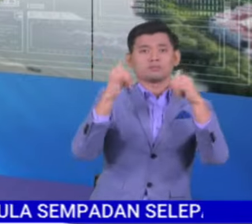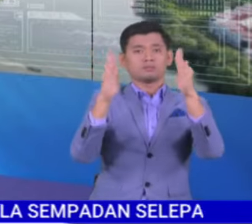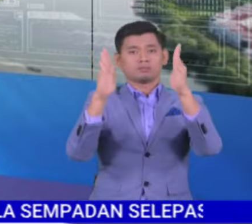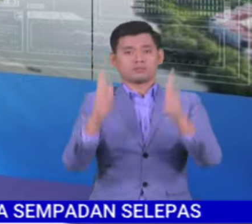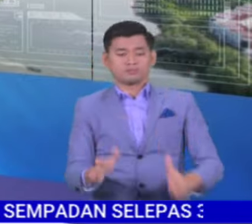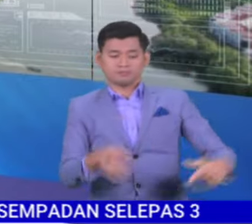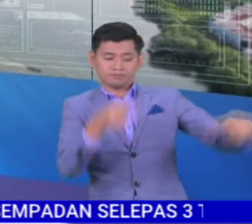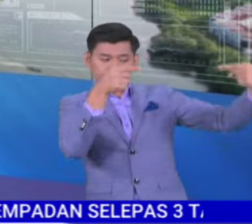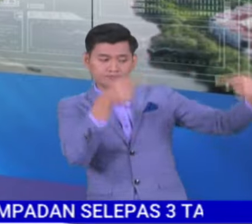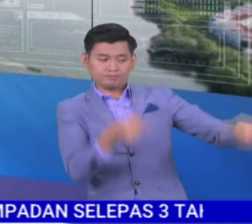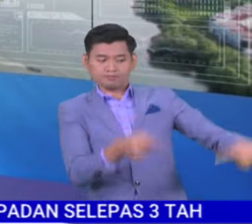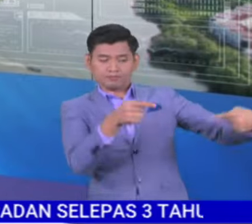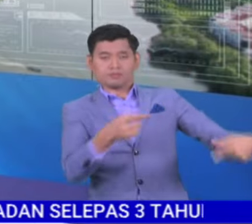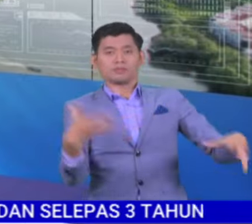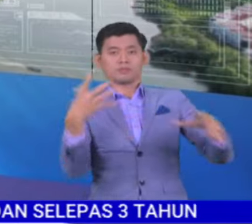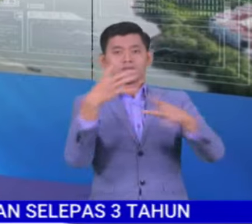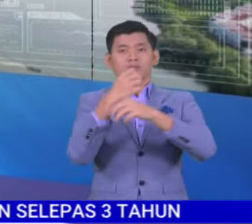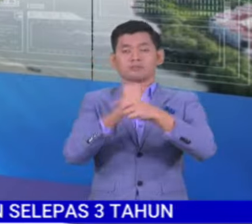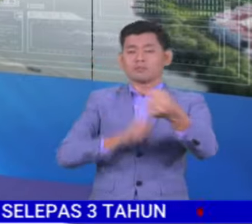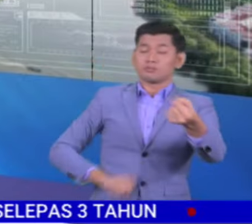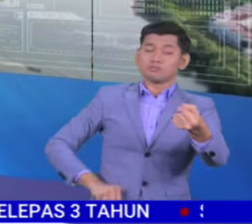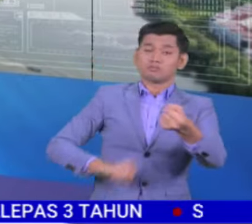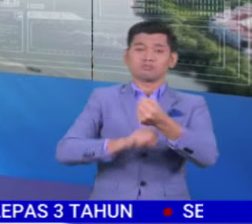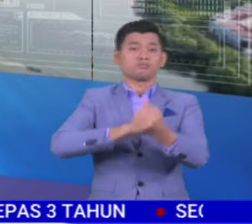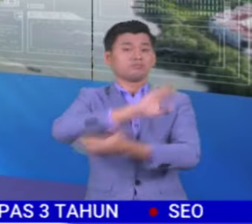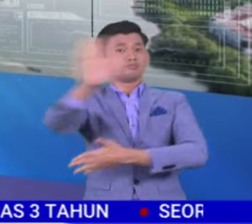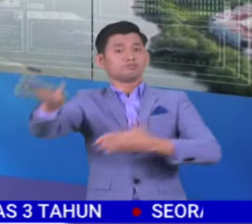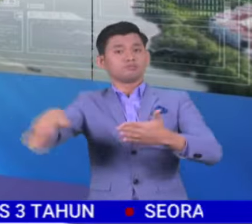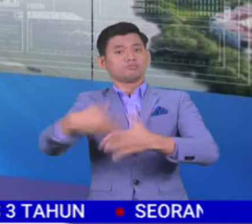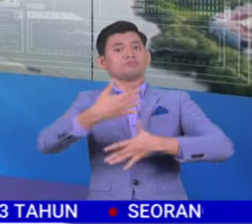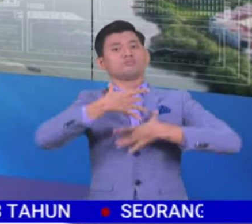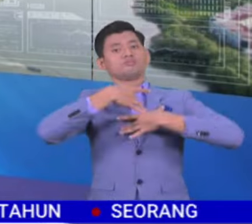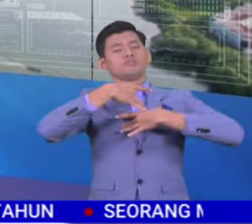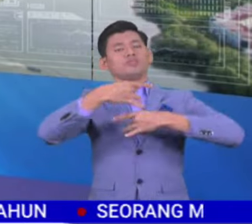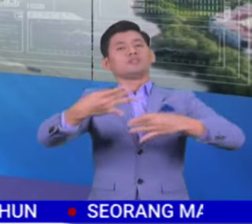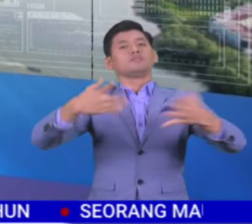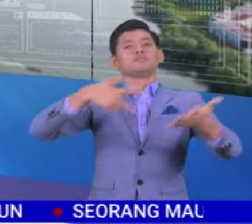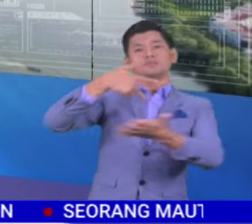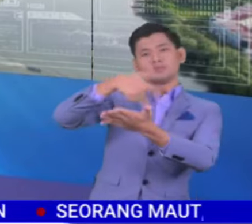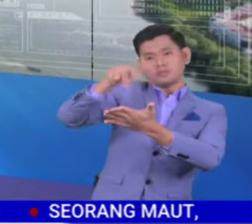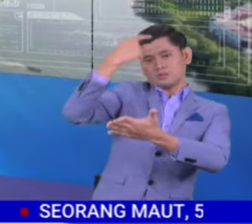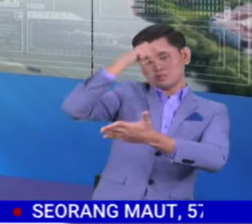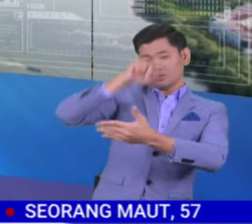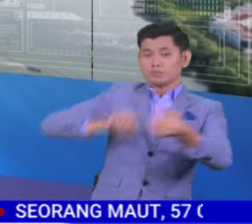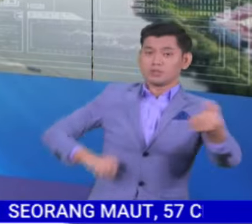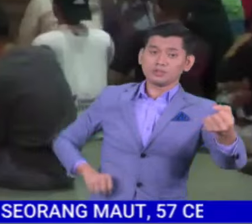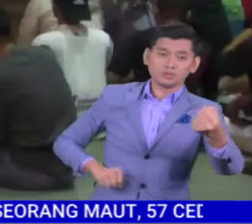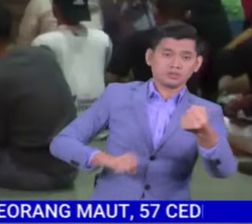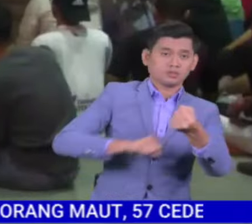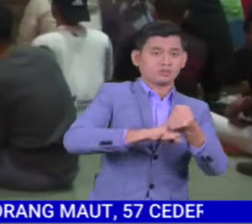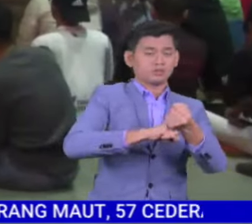beraksi selain menarik dukungan peminat Sepang menyokong pasukan negara beraksi